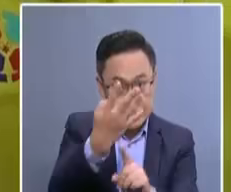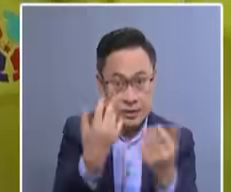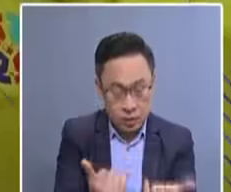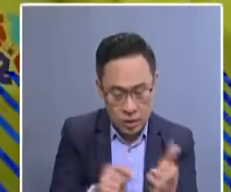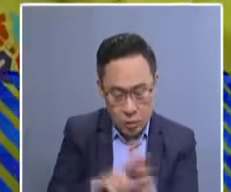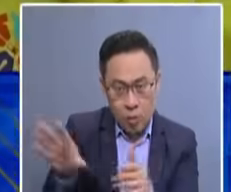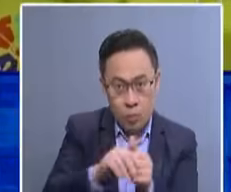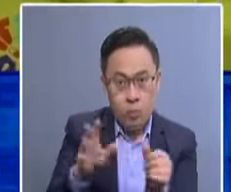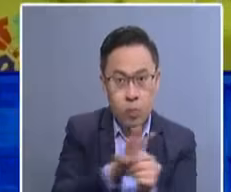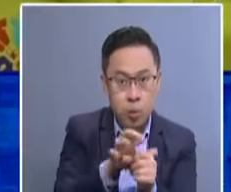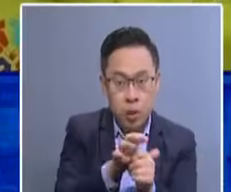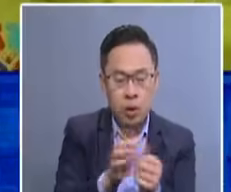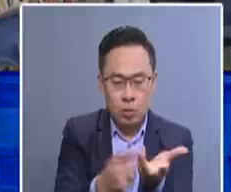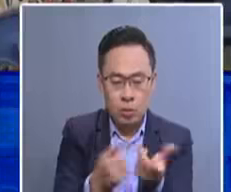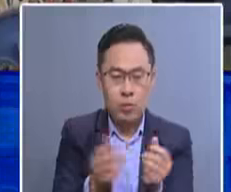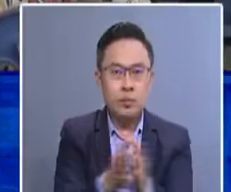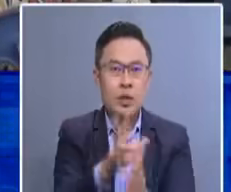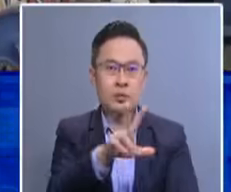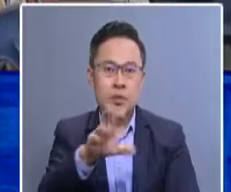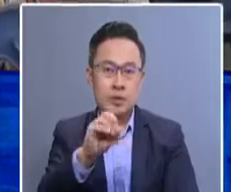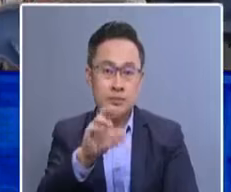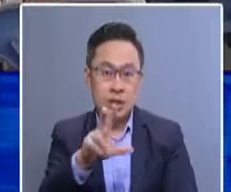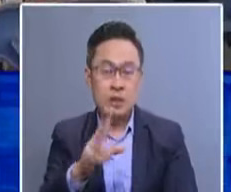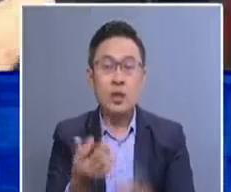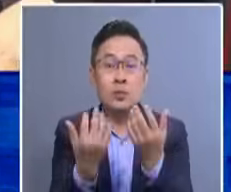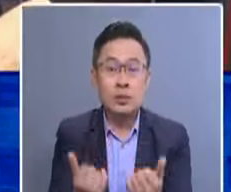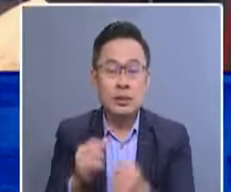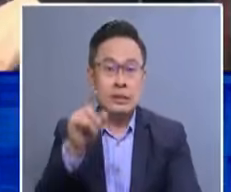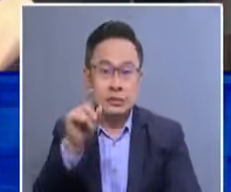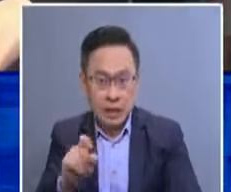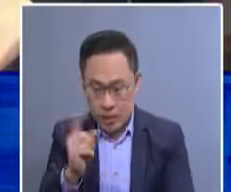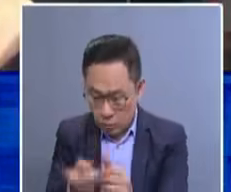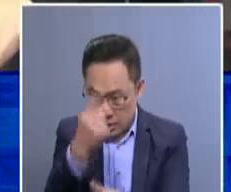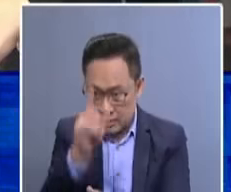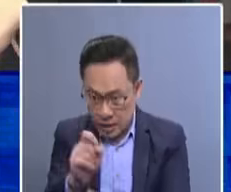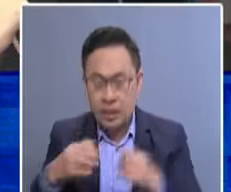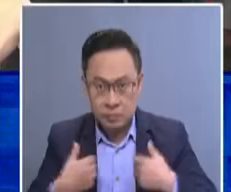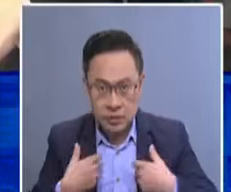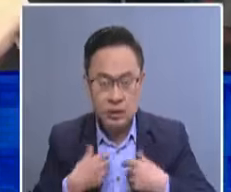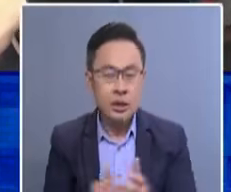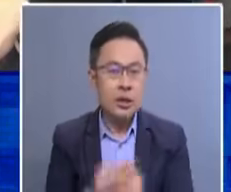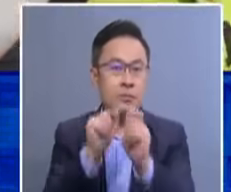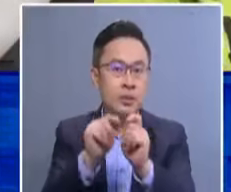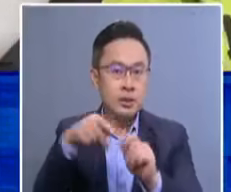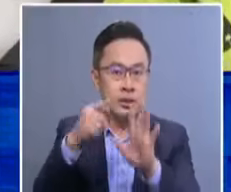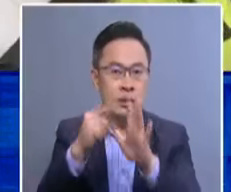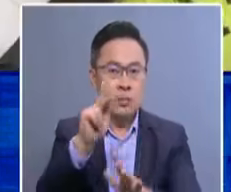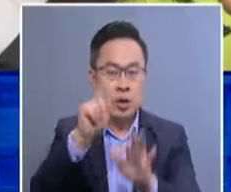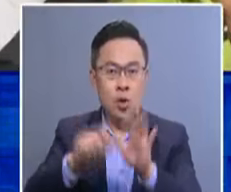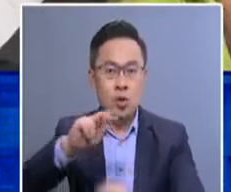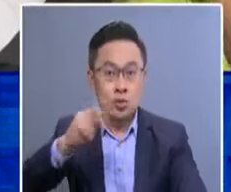คนไปแล้วล่าสุดผู้เสียชีวิตนะครับอายุ 34ปีเป็นผู้ชายอยู่ที่ปากช่องรับเชื้อมาจากพลาสเตอร์ปาร์ตี้วันเกิด